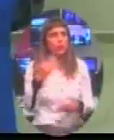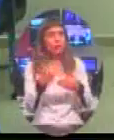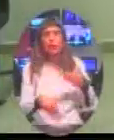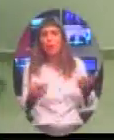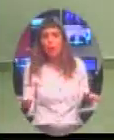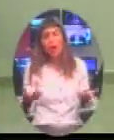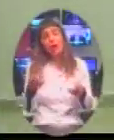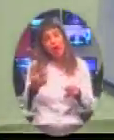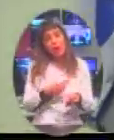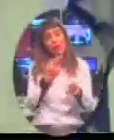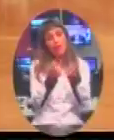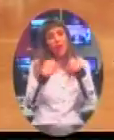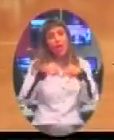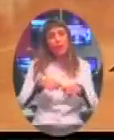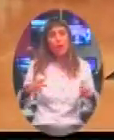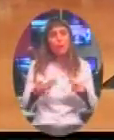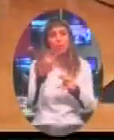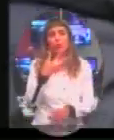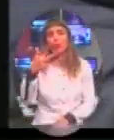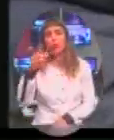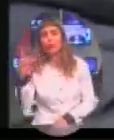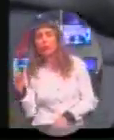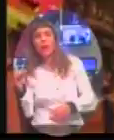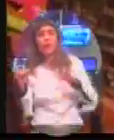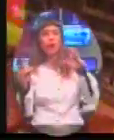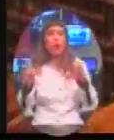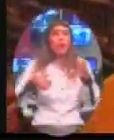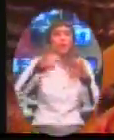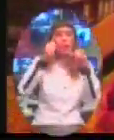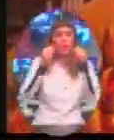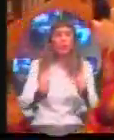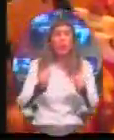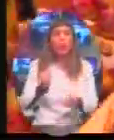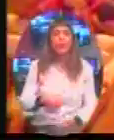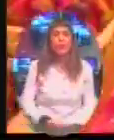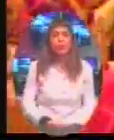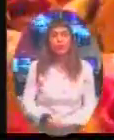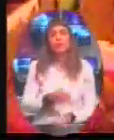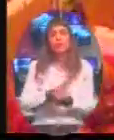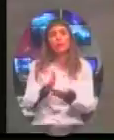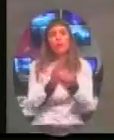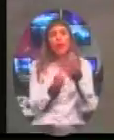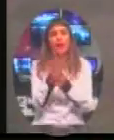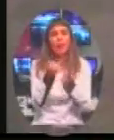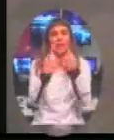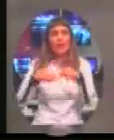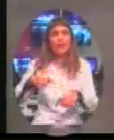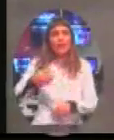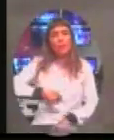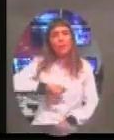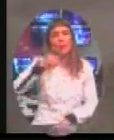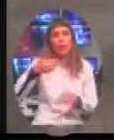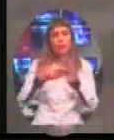בוועדה. במפגש משולש של דרעי, כחלון ושר הביטחון ליברמן, הוחלט על הקמת ועדת מנכ"לים בין משרדית, בה יבחנו